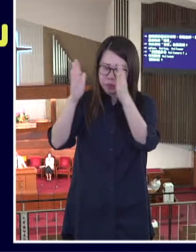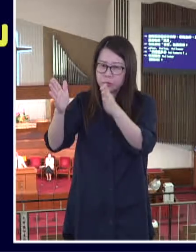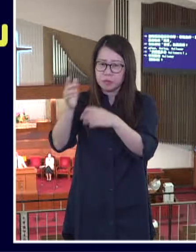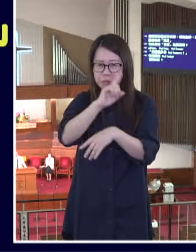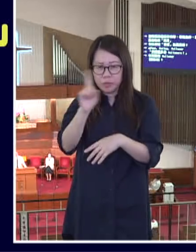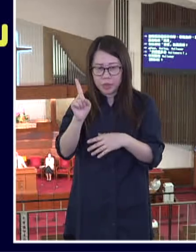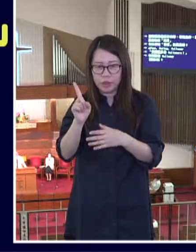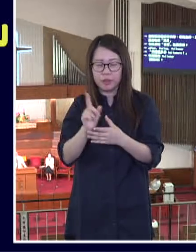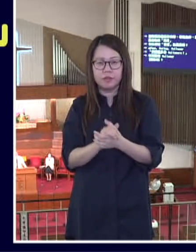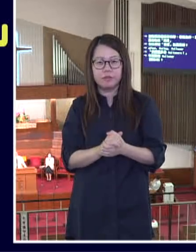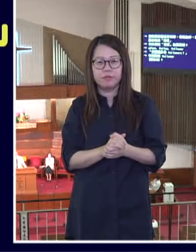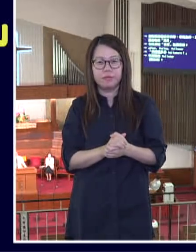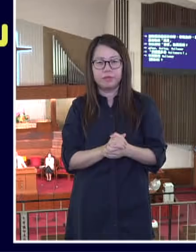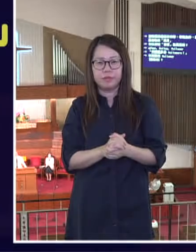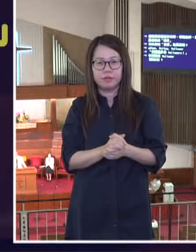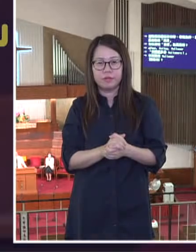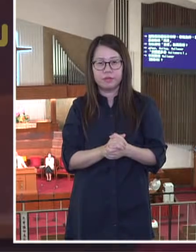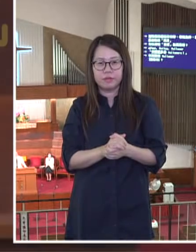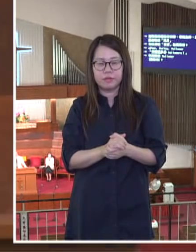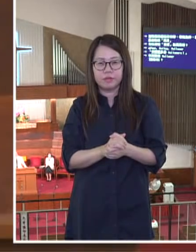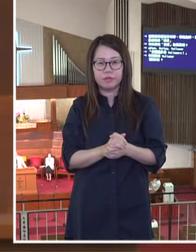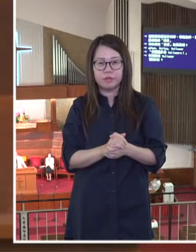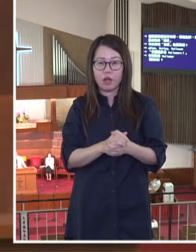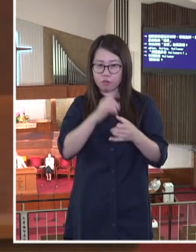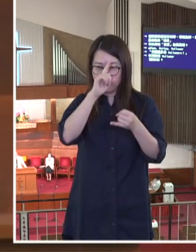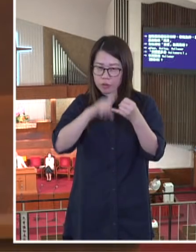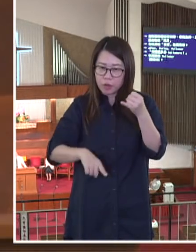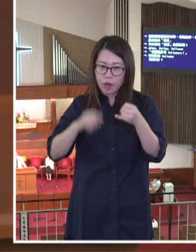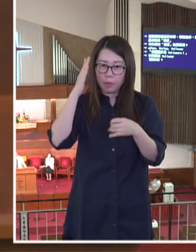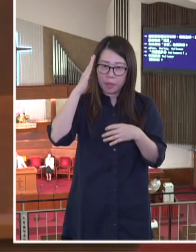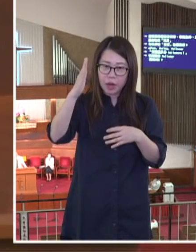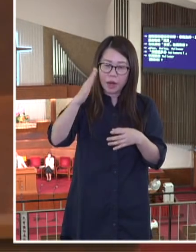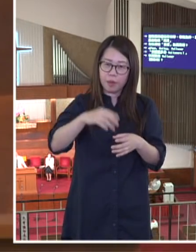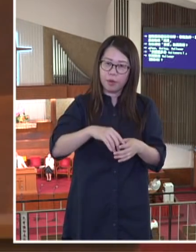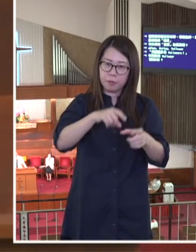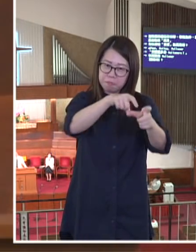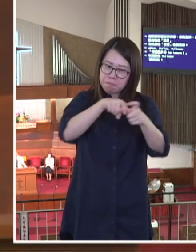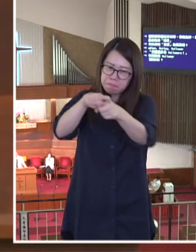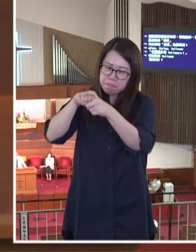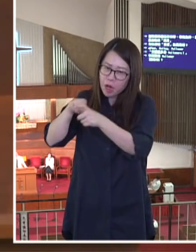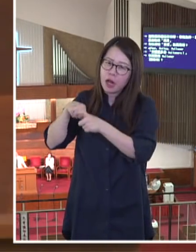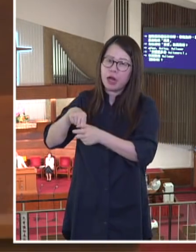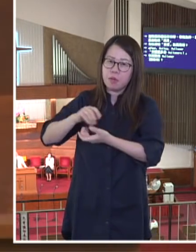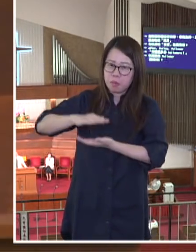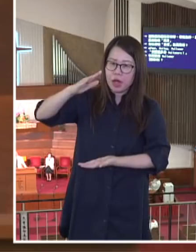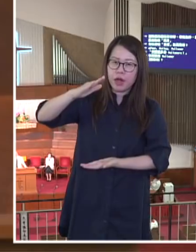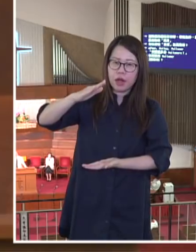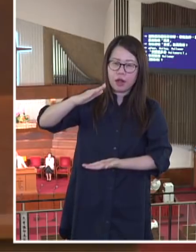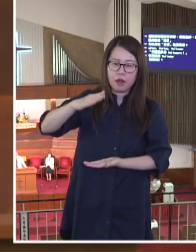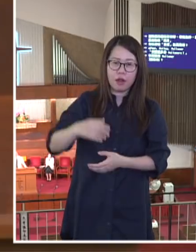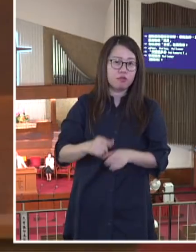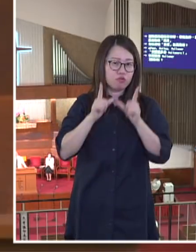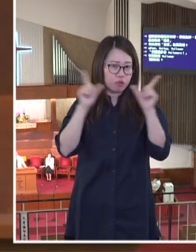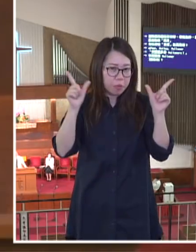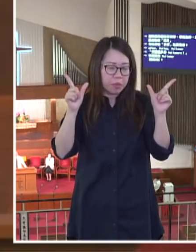思啊。其实他们只不过是很想跟从，很想追求更多的钱，更多的名，更多